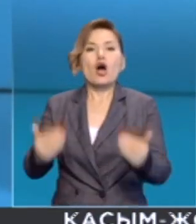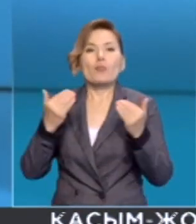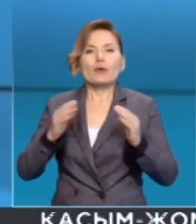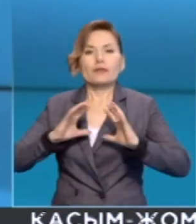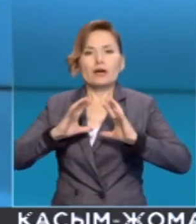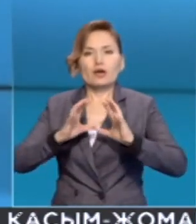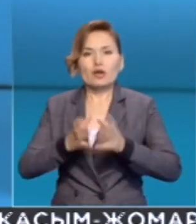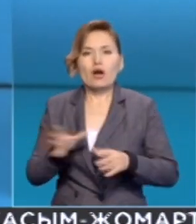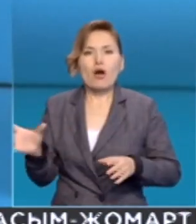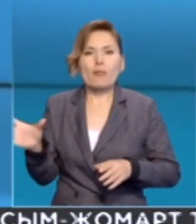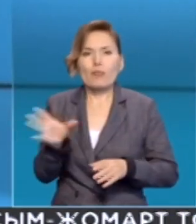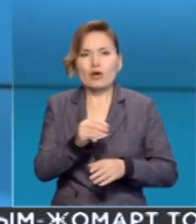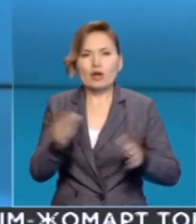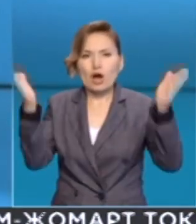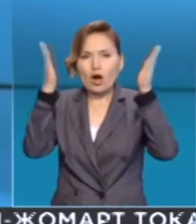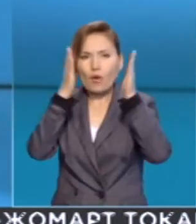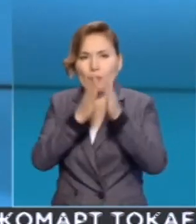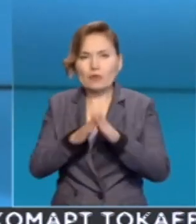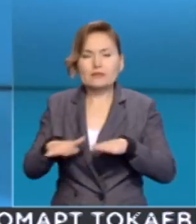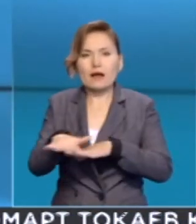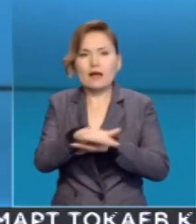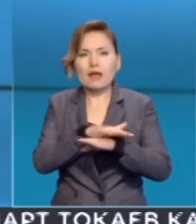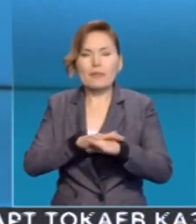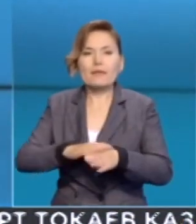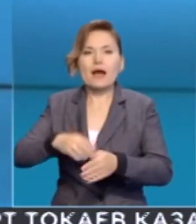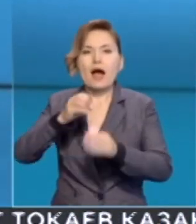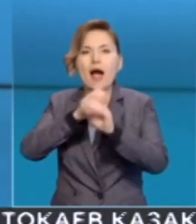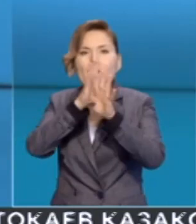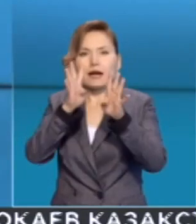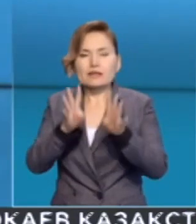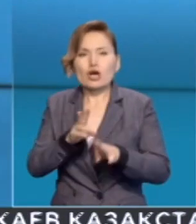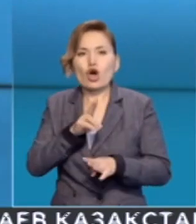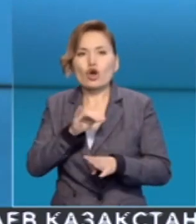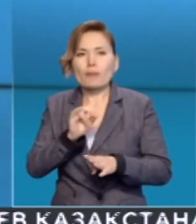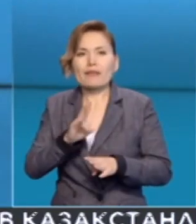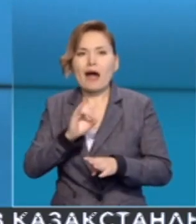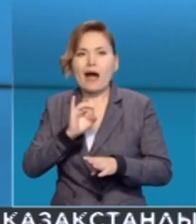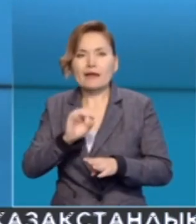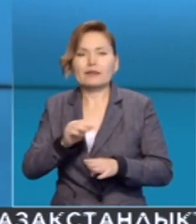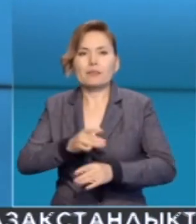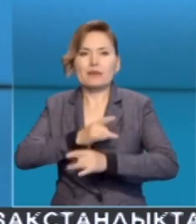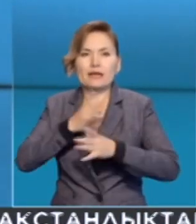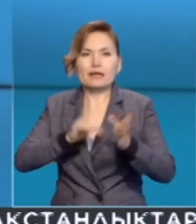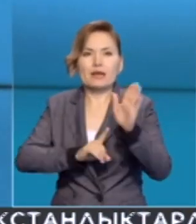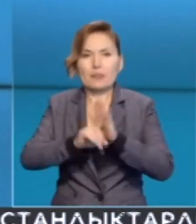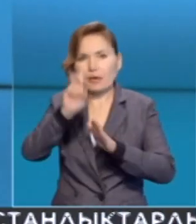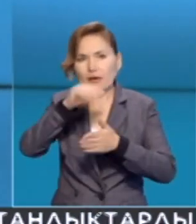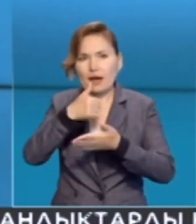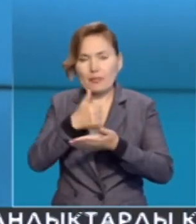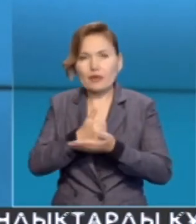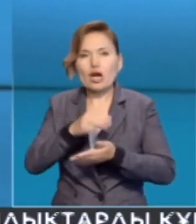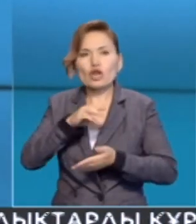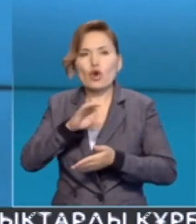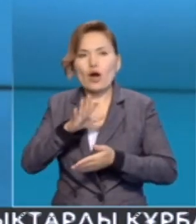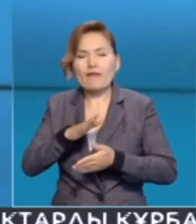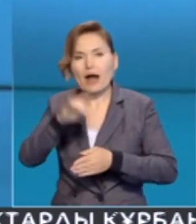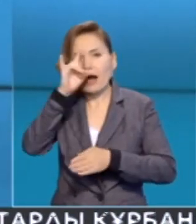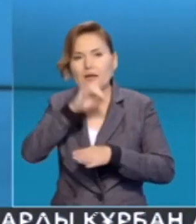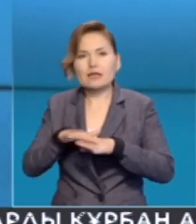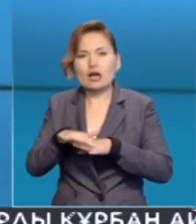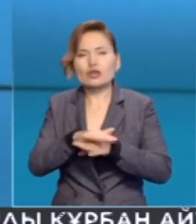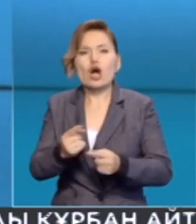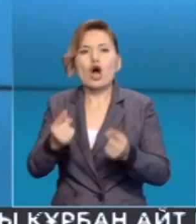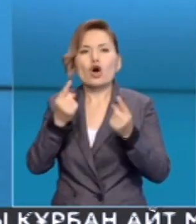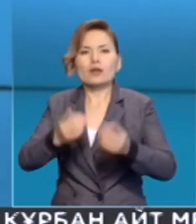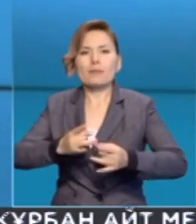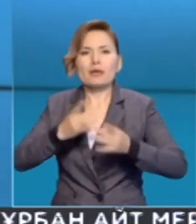Бүгін жер жағандағы күллі мұсылман баласы үшін қасиетті Құрбан айт мерекесі басталды. Мемлекет басшысы Қасым-Жомарт Тоқаев қазақстандықтарды осы ұлық